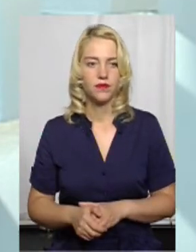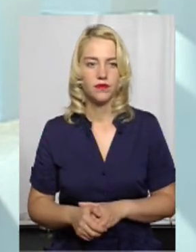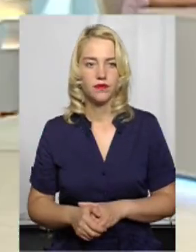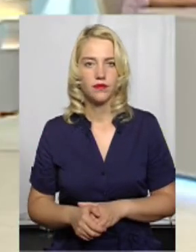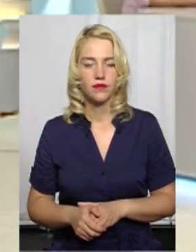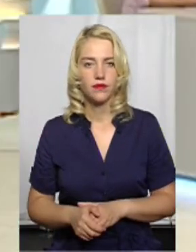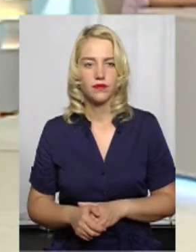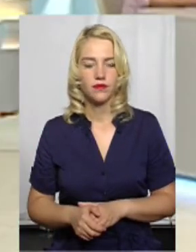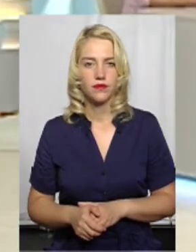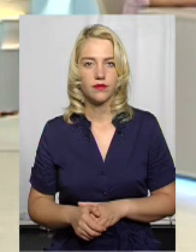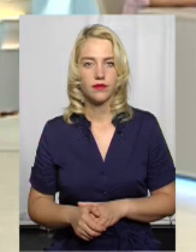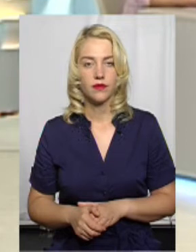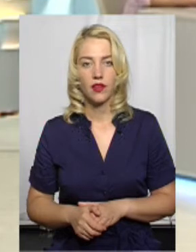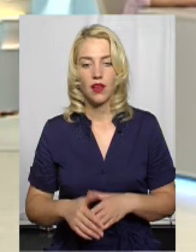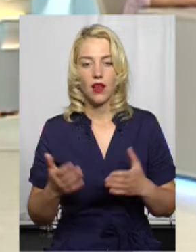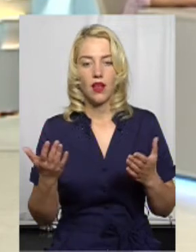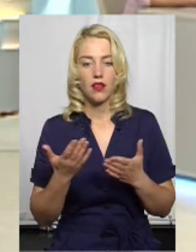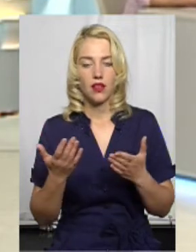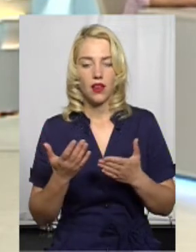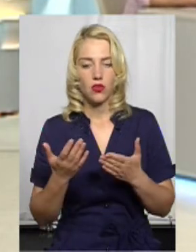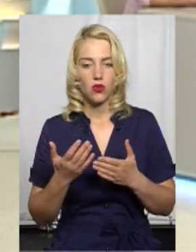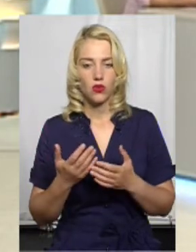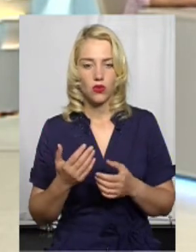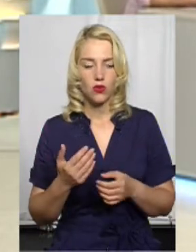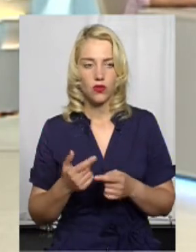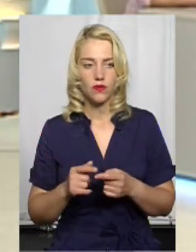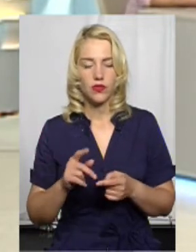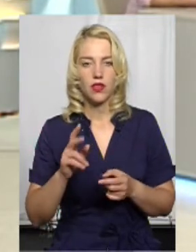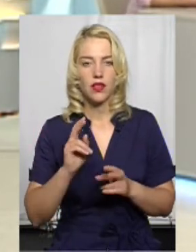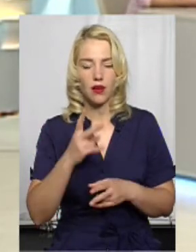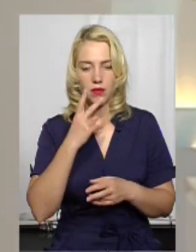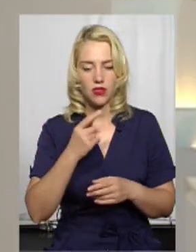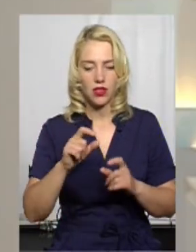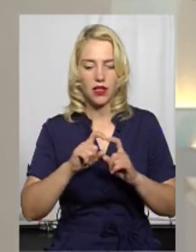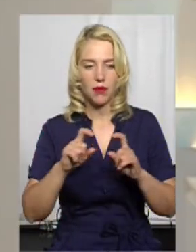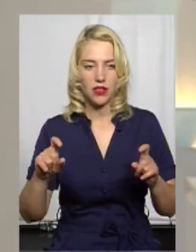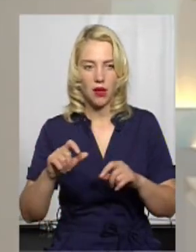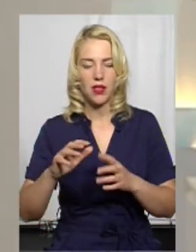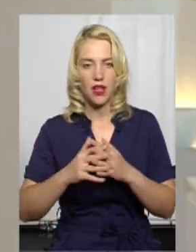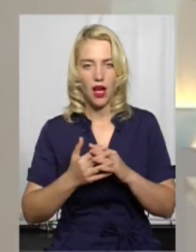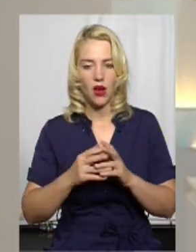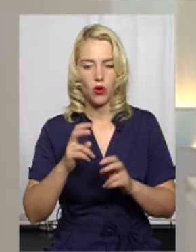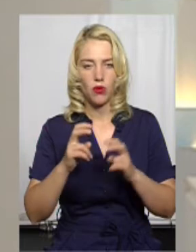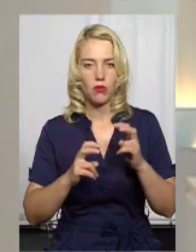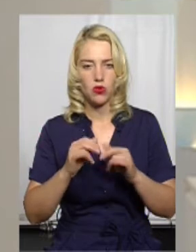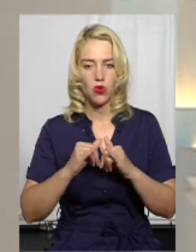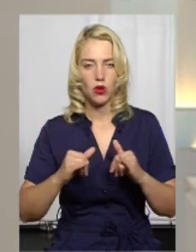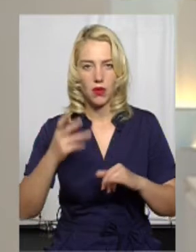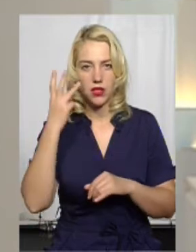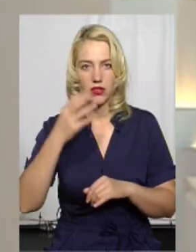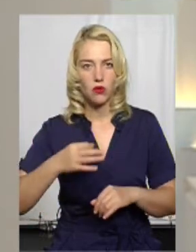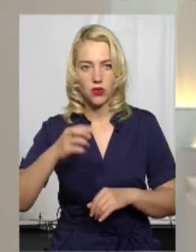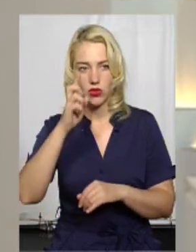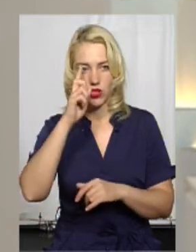покупцям. Яку тенденцію до вирощування фундука бачать у департаменті агропромислового розвитку Хмельницької обласної